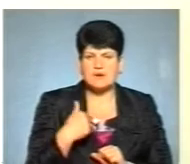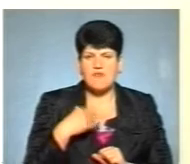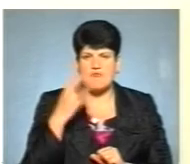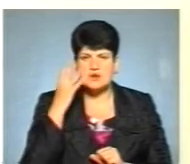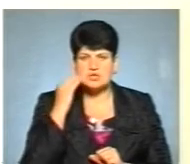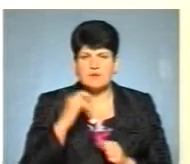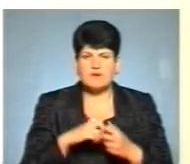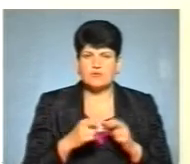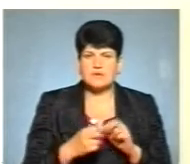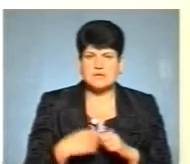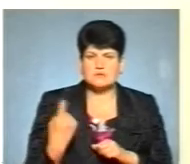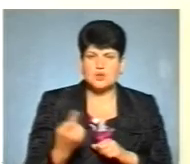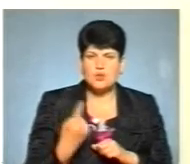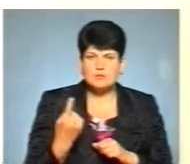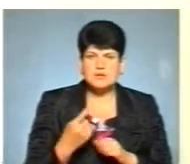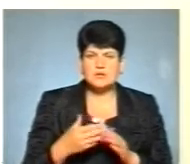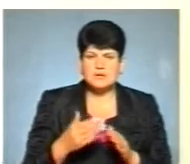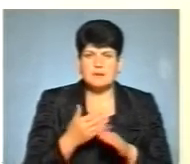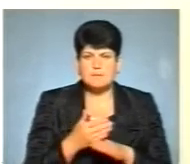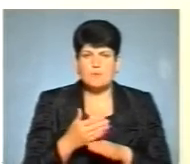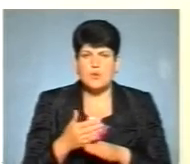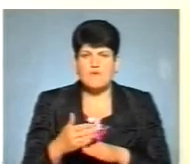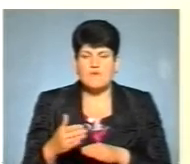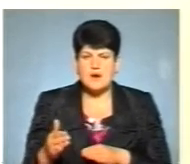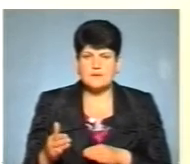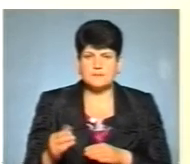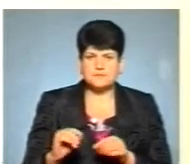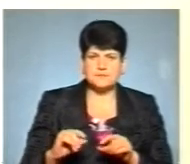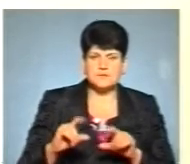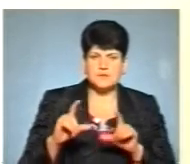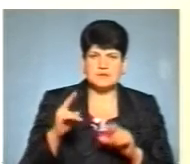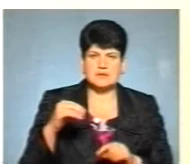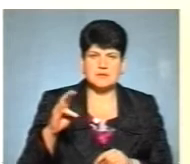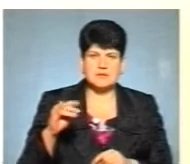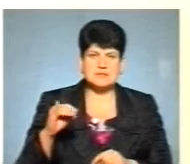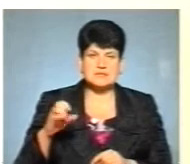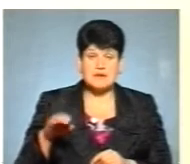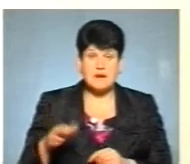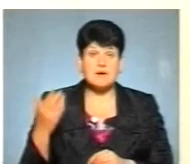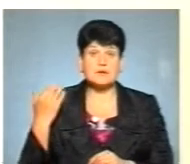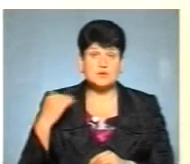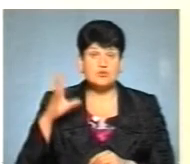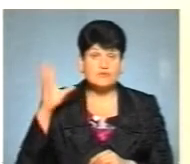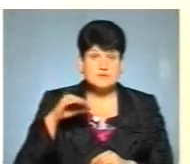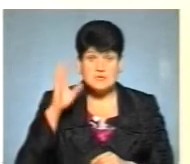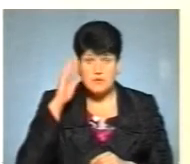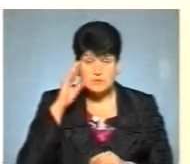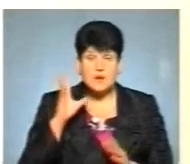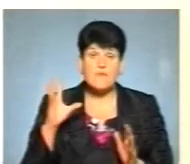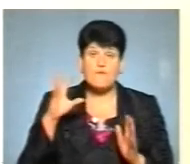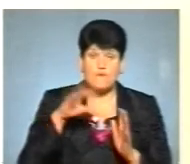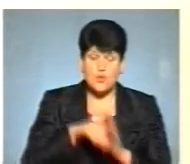почалася Івано-Франківська область і помало незначний підйом річки Дністра. А до того вся вода входила,